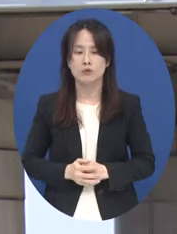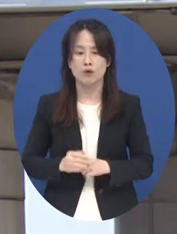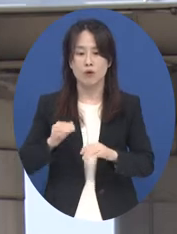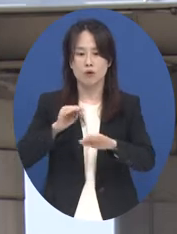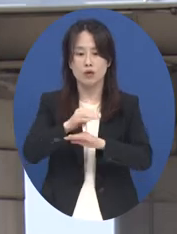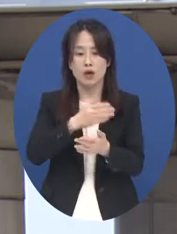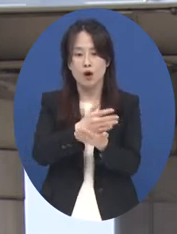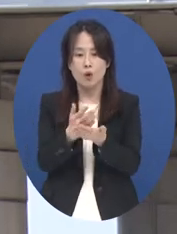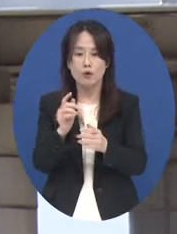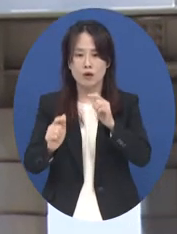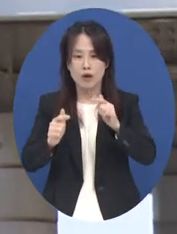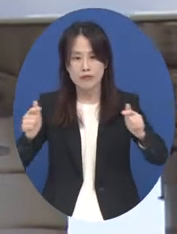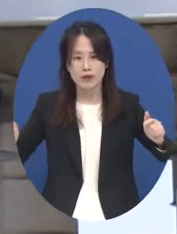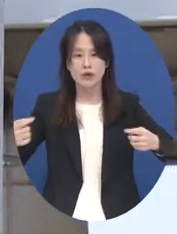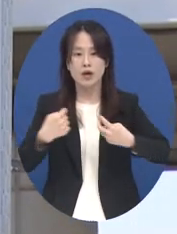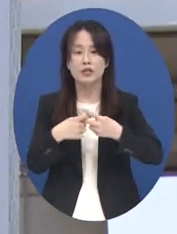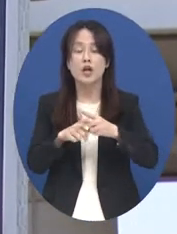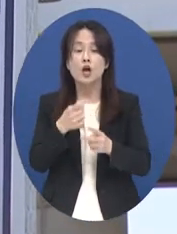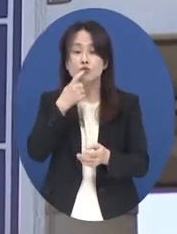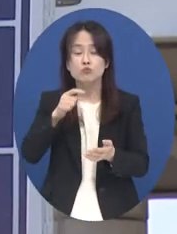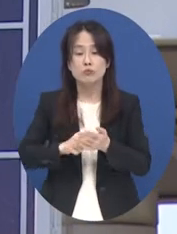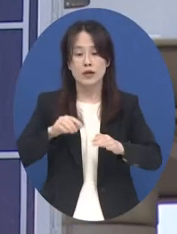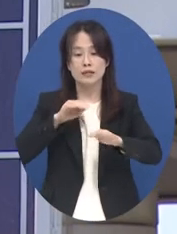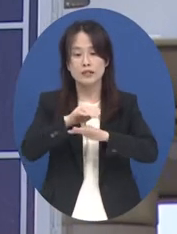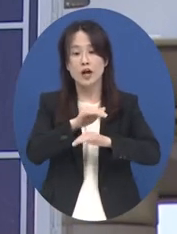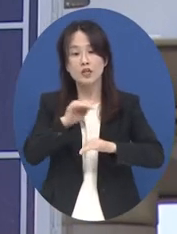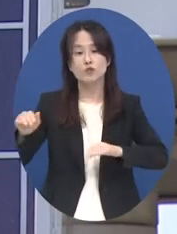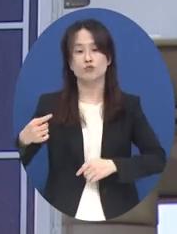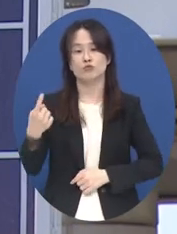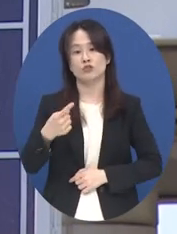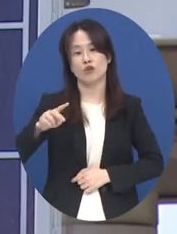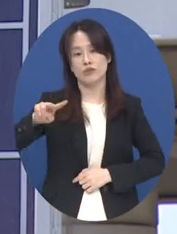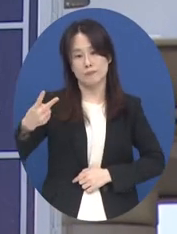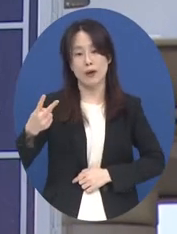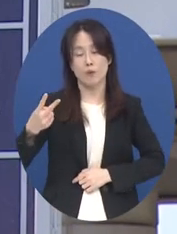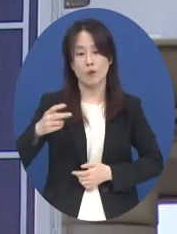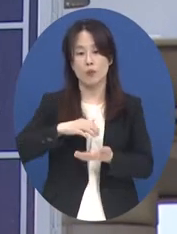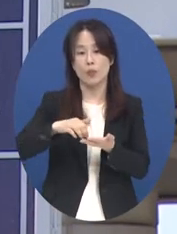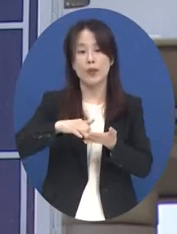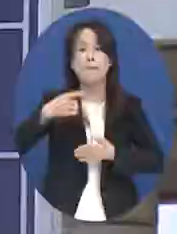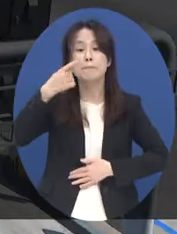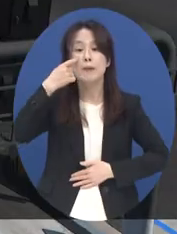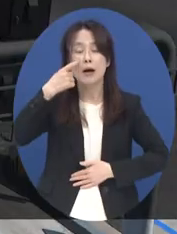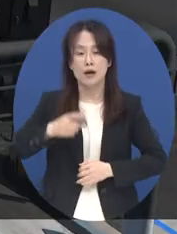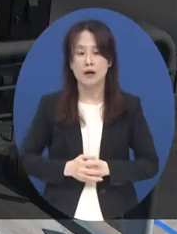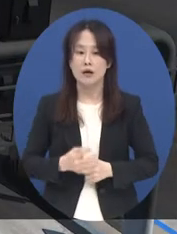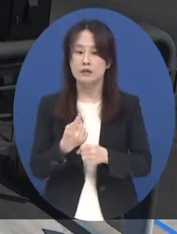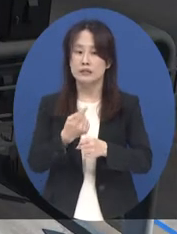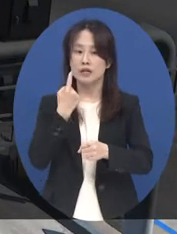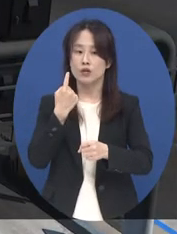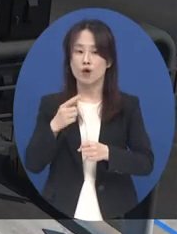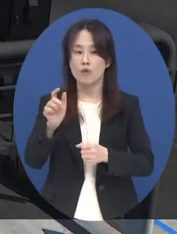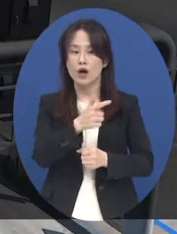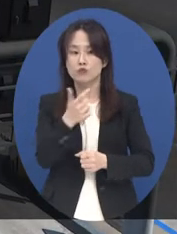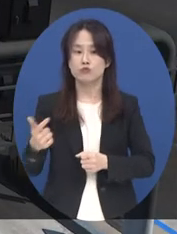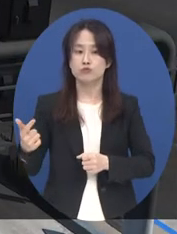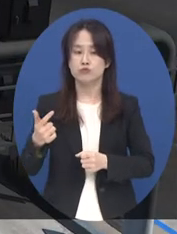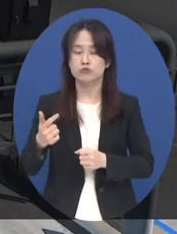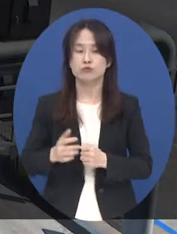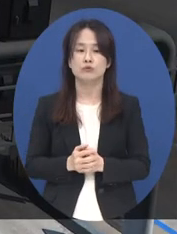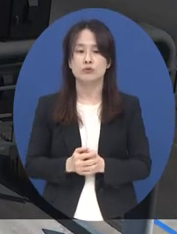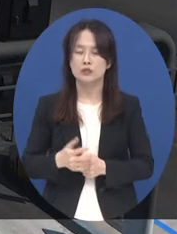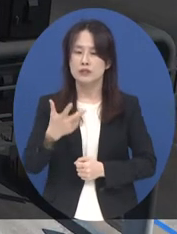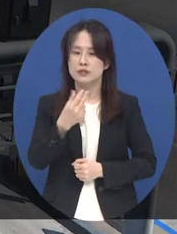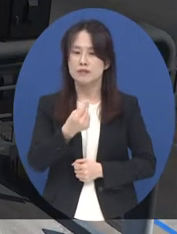차등이 있는데 이해하기 쉽게 승용차 기준 편도 1,200원으로 계산해봤습니다. 작년 실제 하루 평균